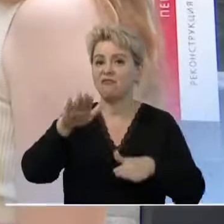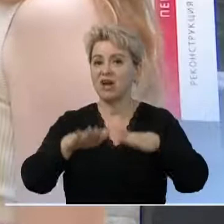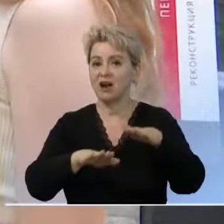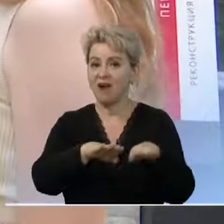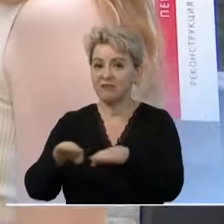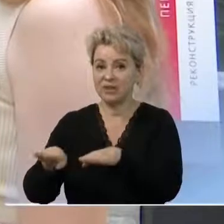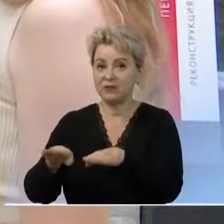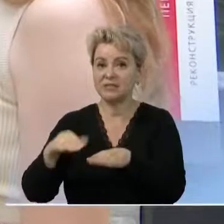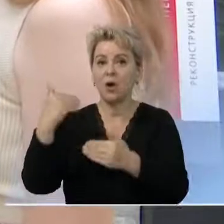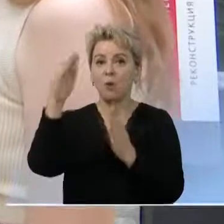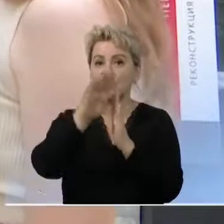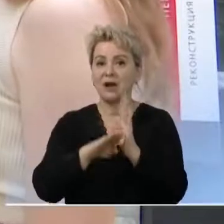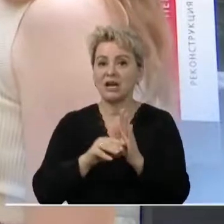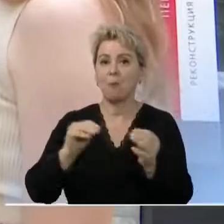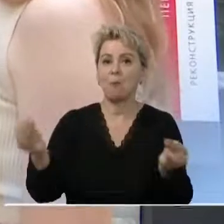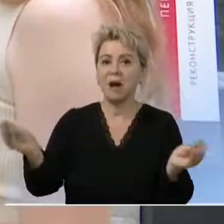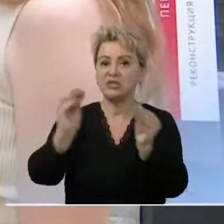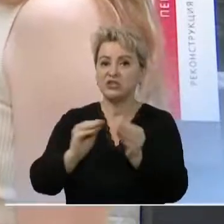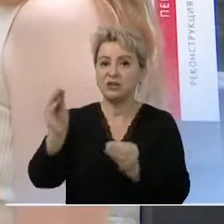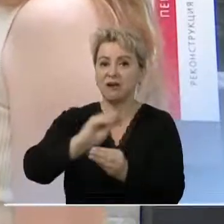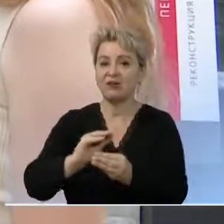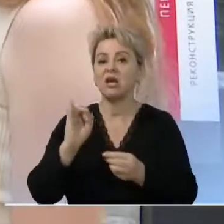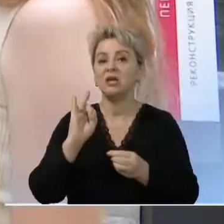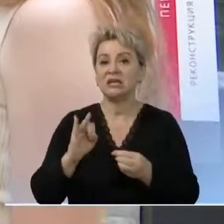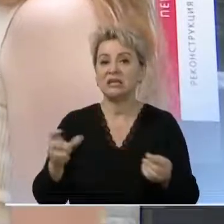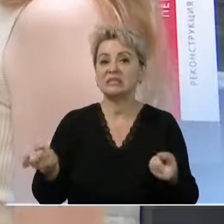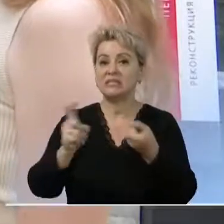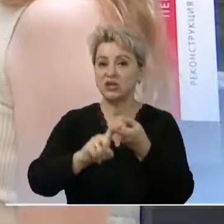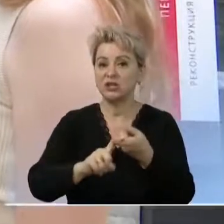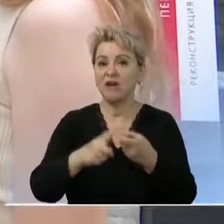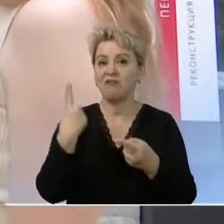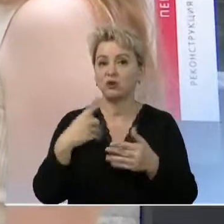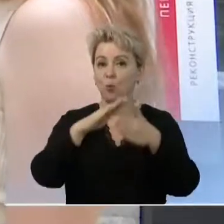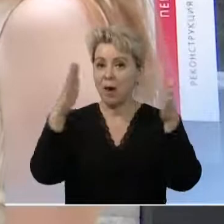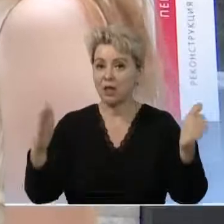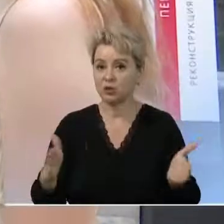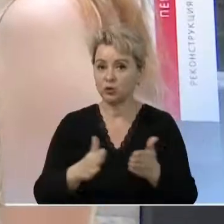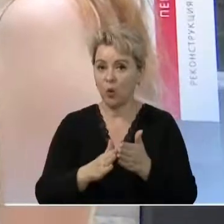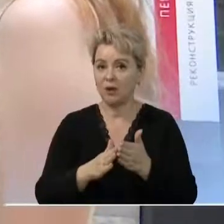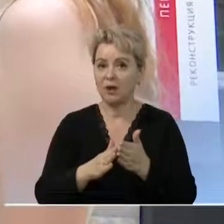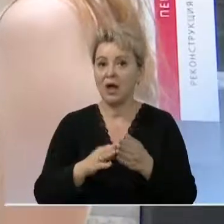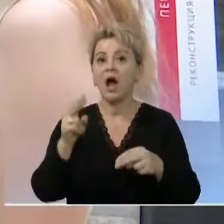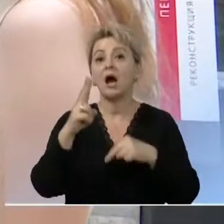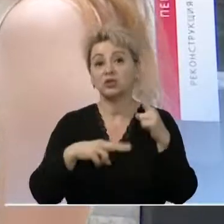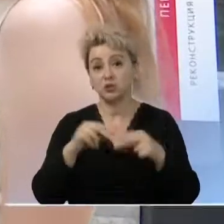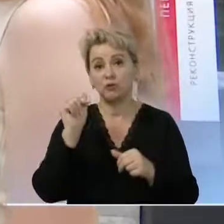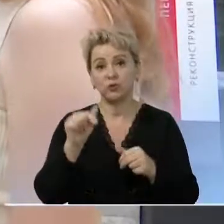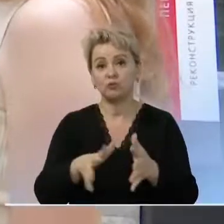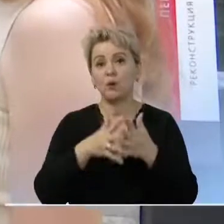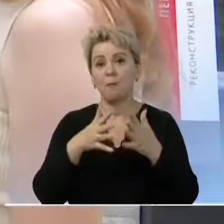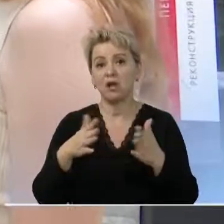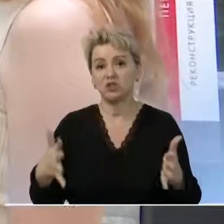в графических программах, монтировать и соединять в единое полотно. А застройку в том же масштабе